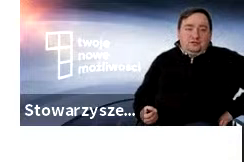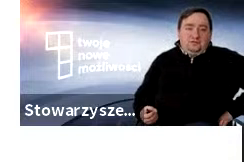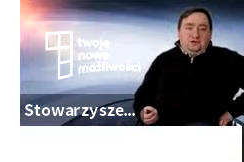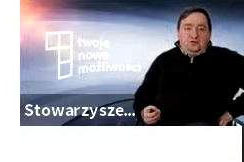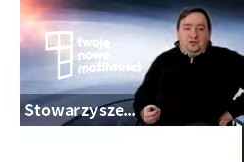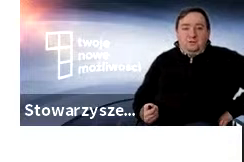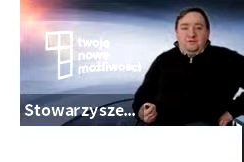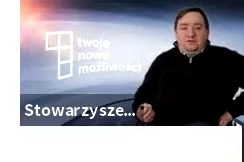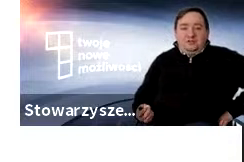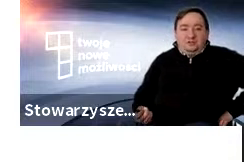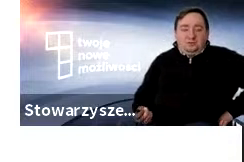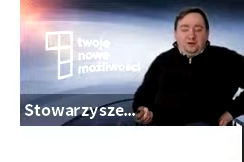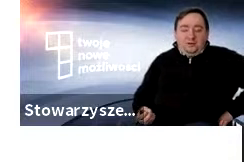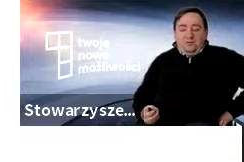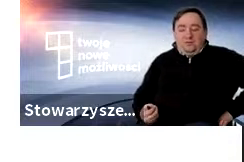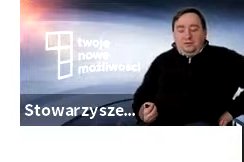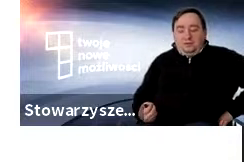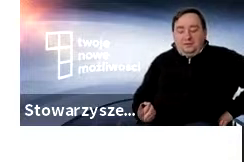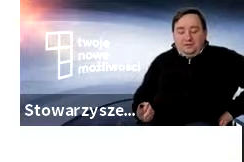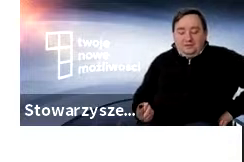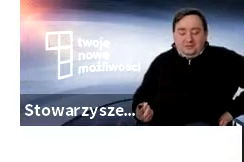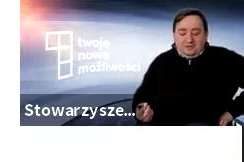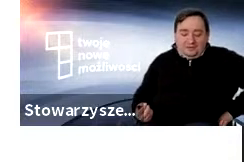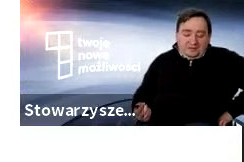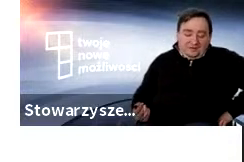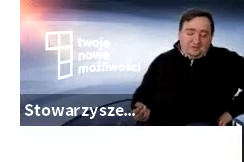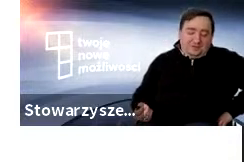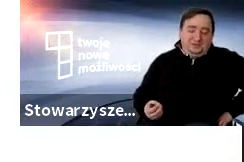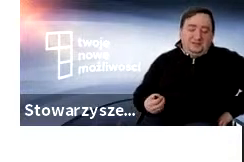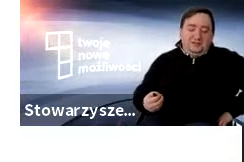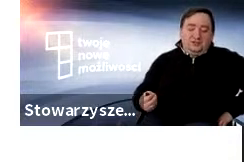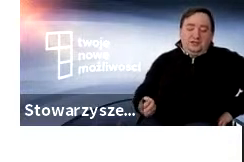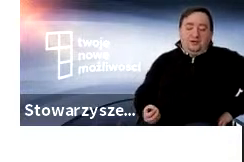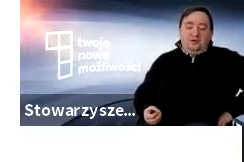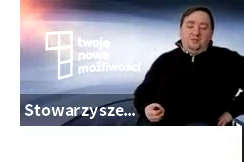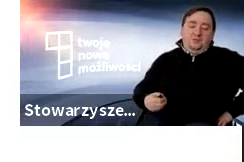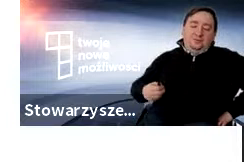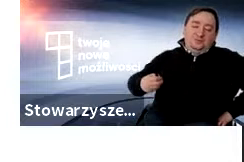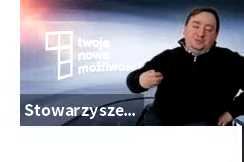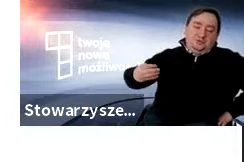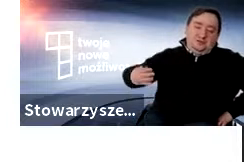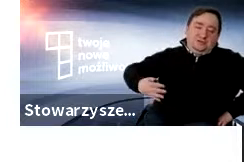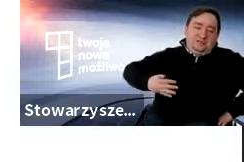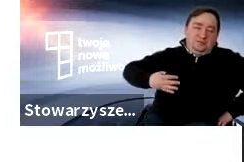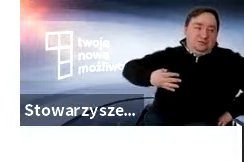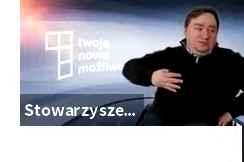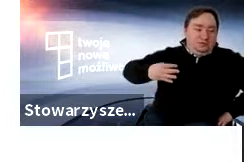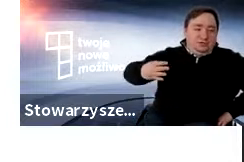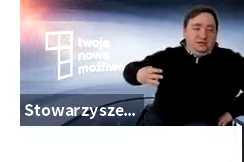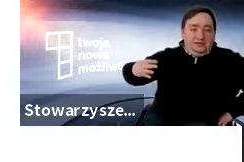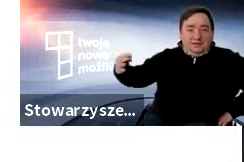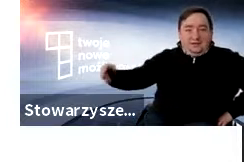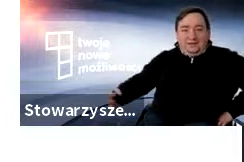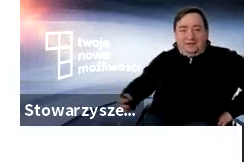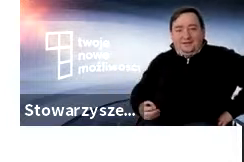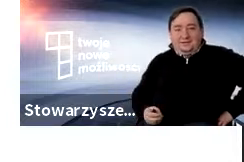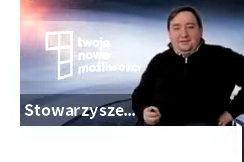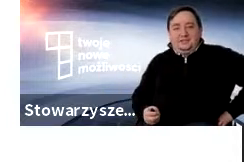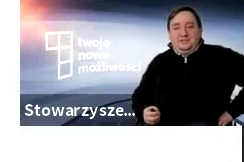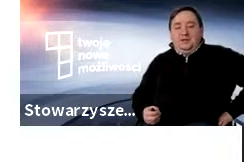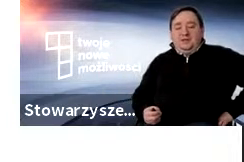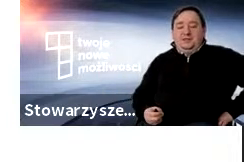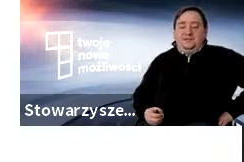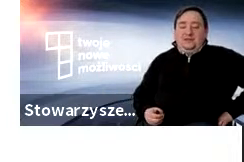też wykonujemy pewne rzeczy z obrębu tego wsparcia dydaktycznego, żeby ci studenci, jak gdyby już nie musieli